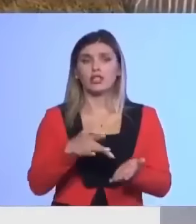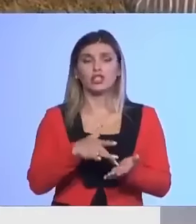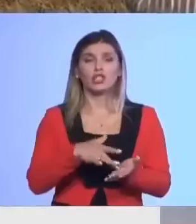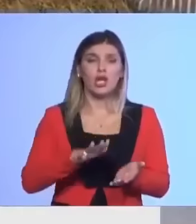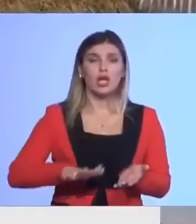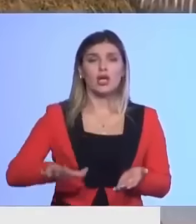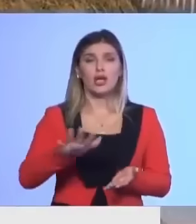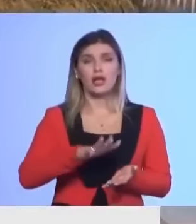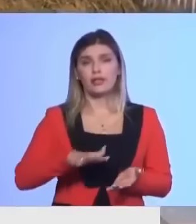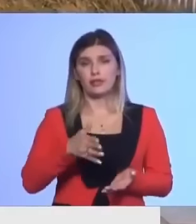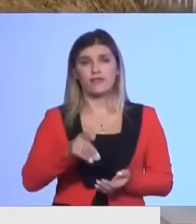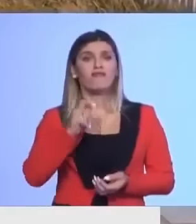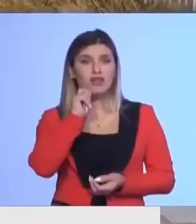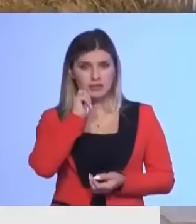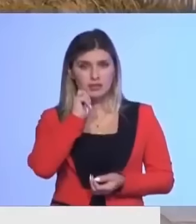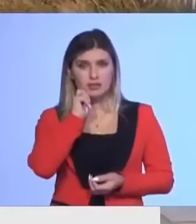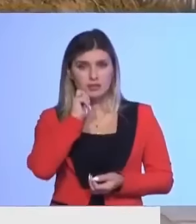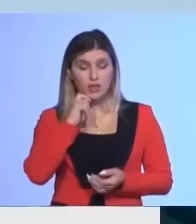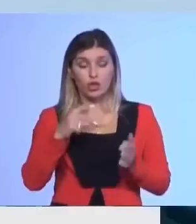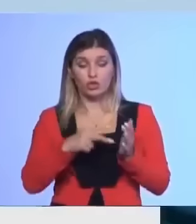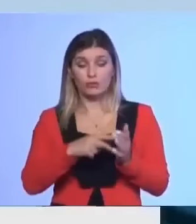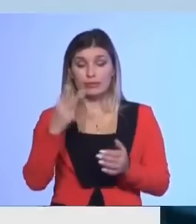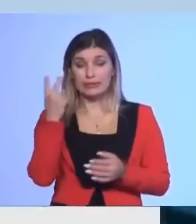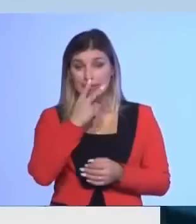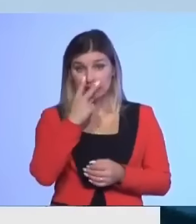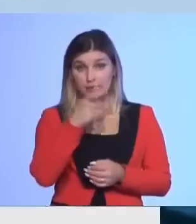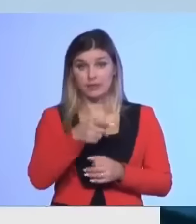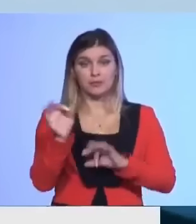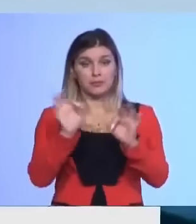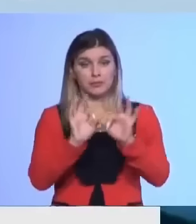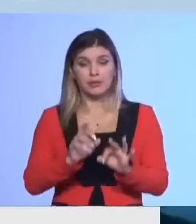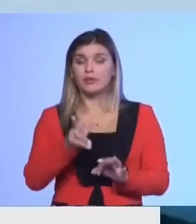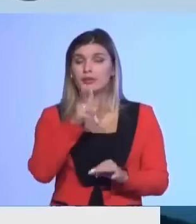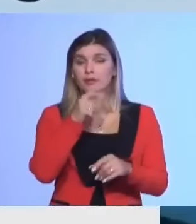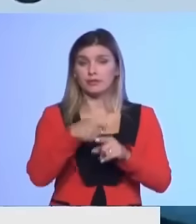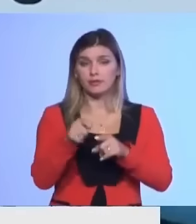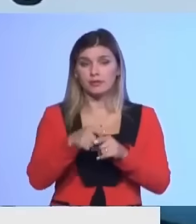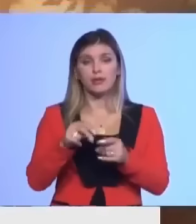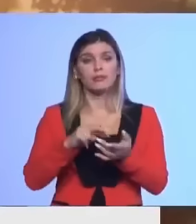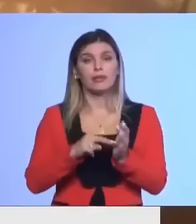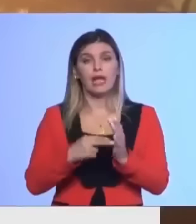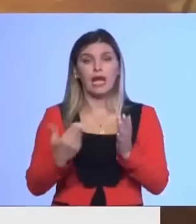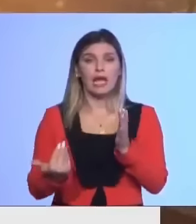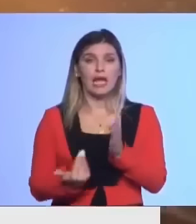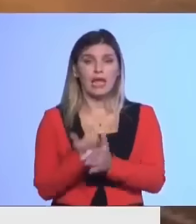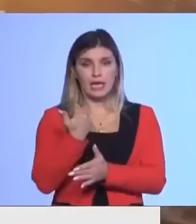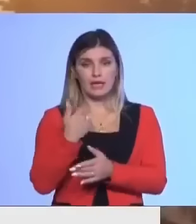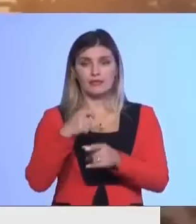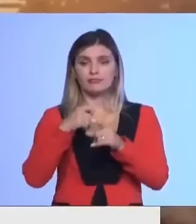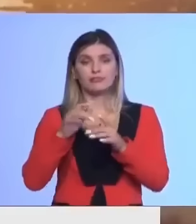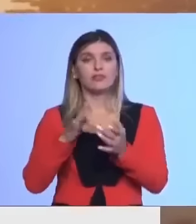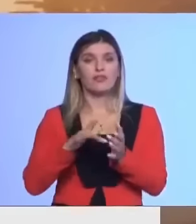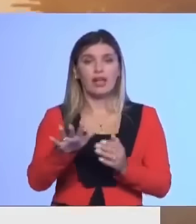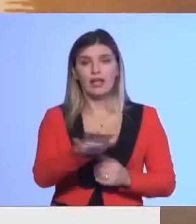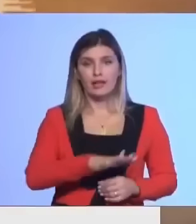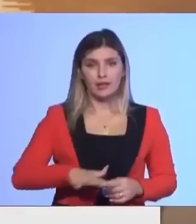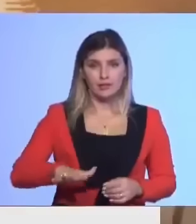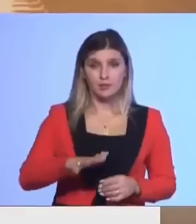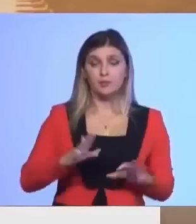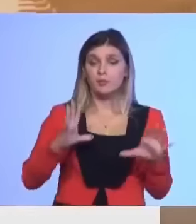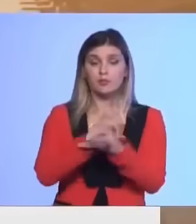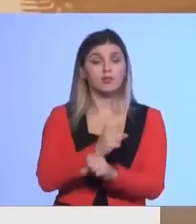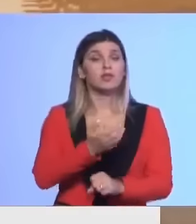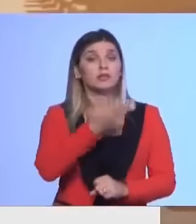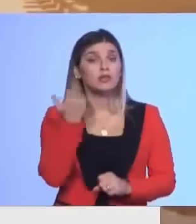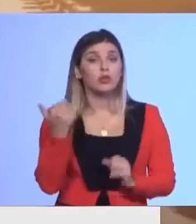në Ferizaj. Në këtë pjesë në vitin 2020 ishte parapar realizimi projektit për rregullimin e bulevardit. Mos përfundimin e